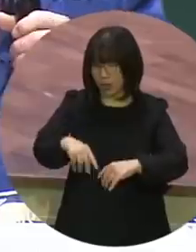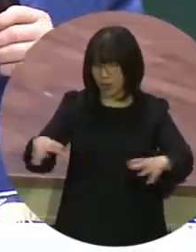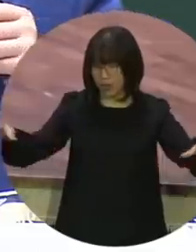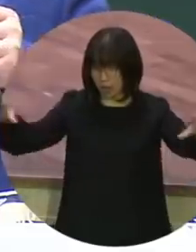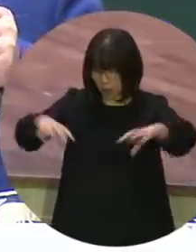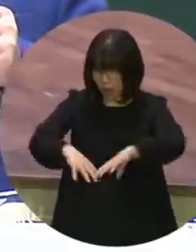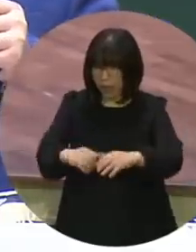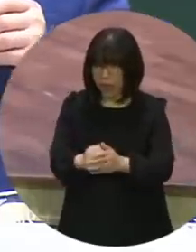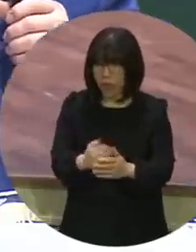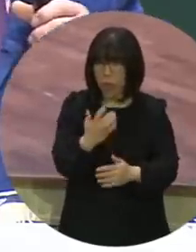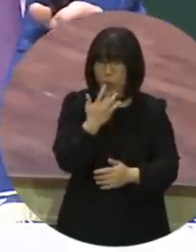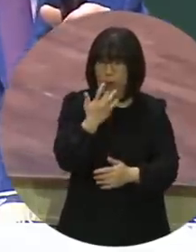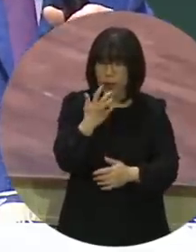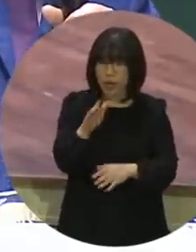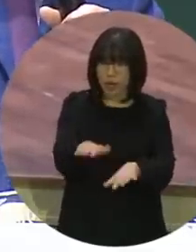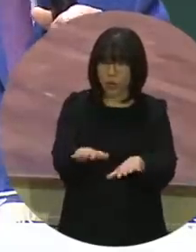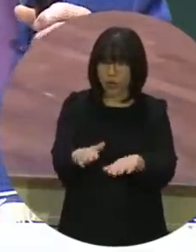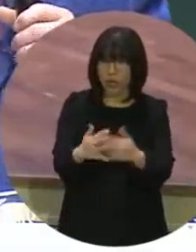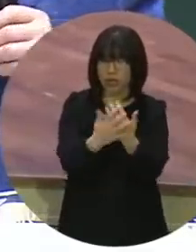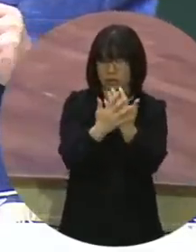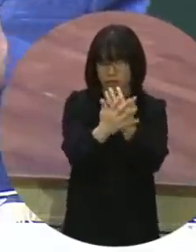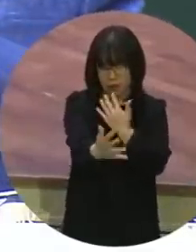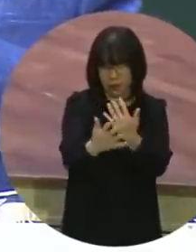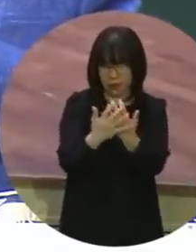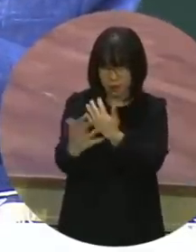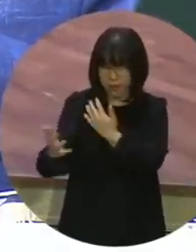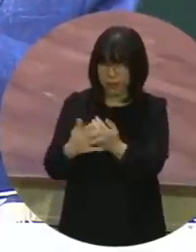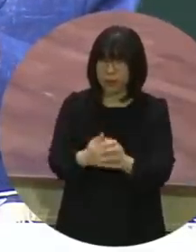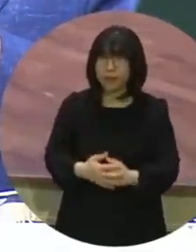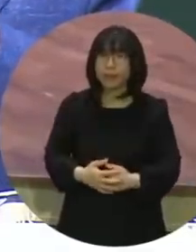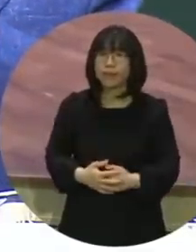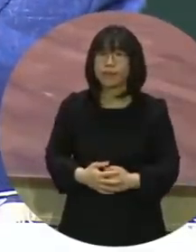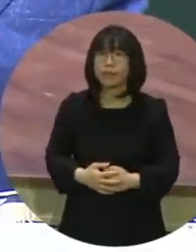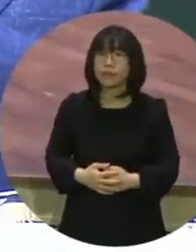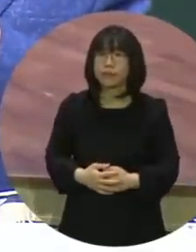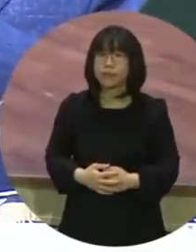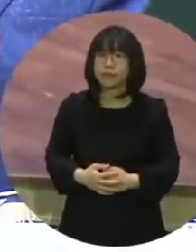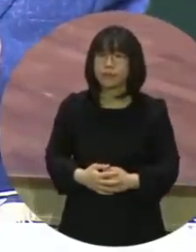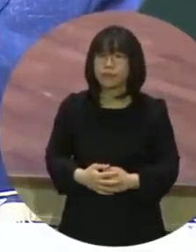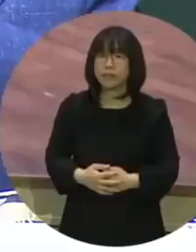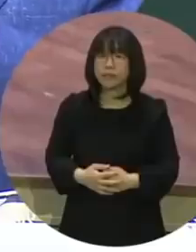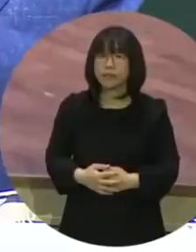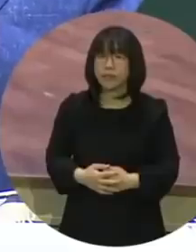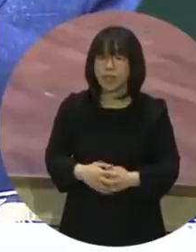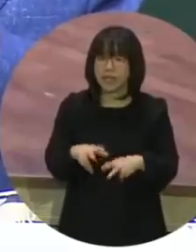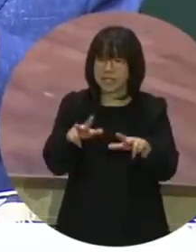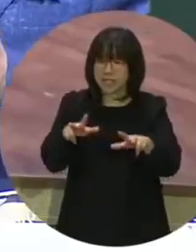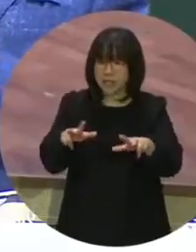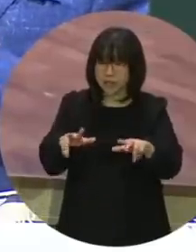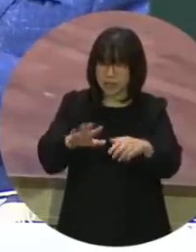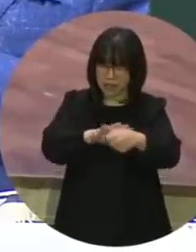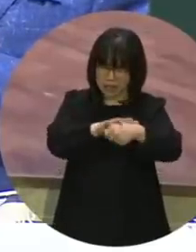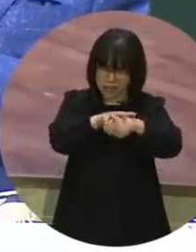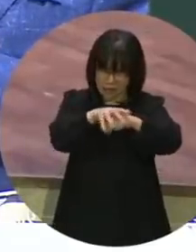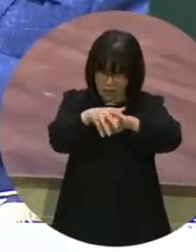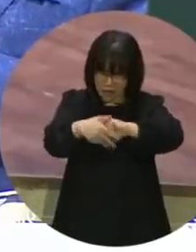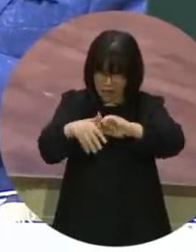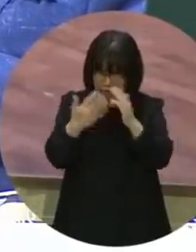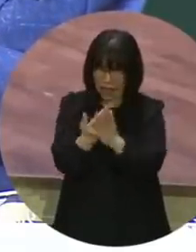받는 이 화집회 모두 전 세계 가보세요. 다 보고 듣고 전부 다 보고